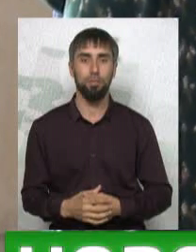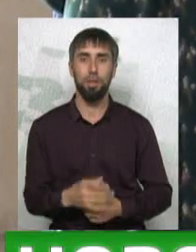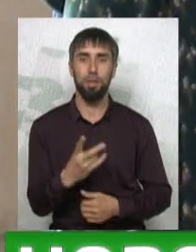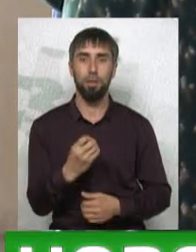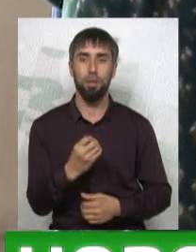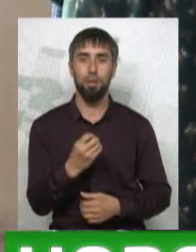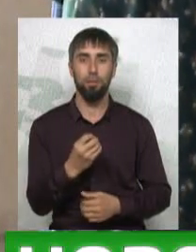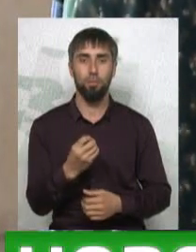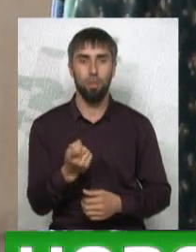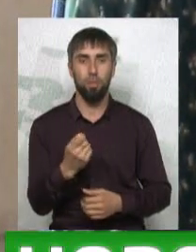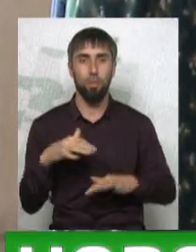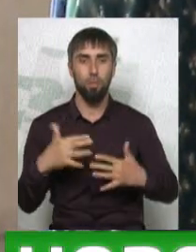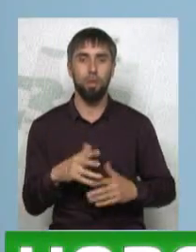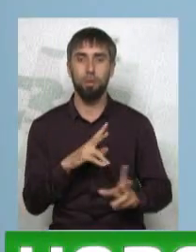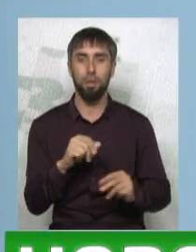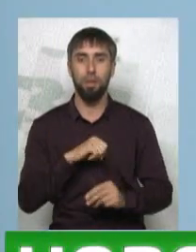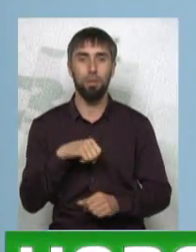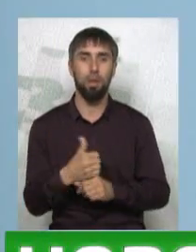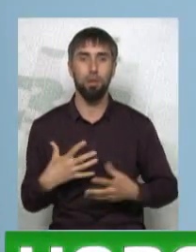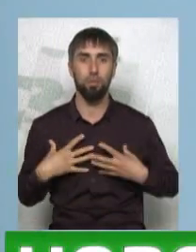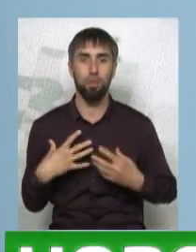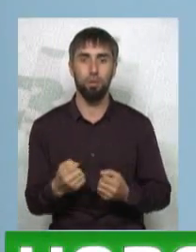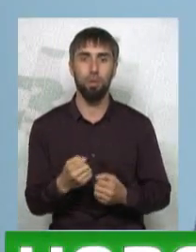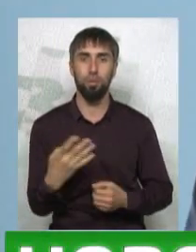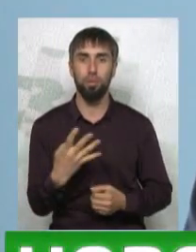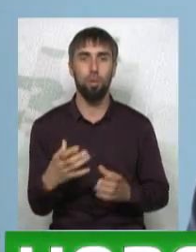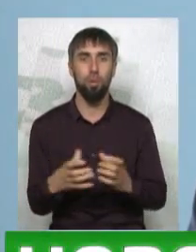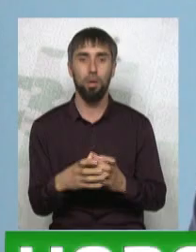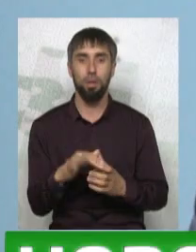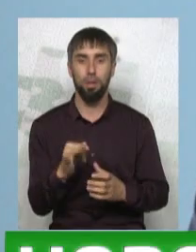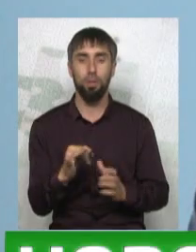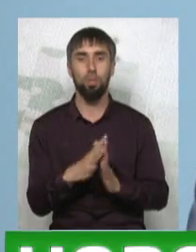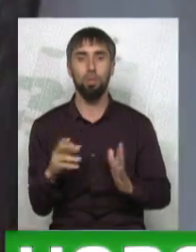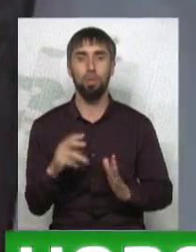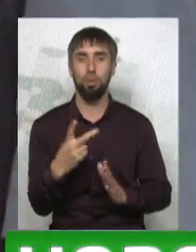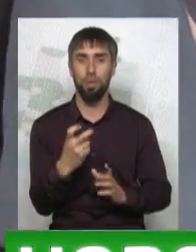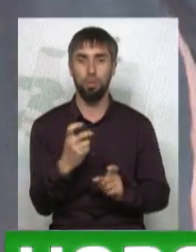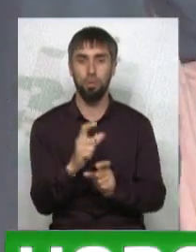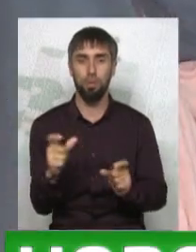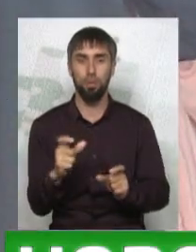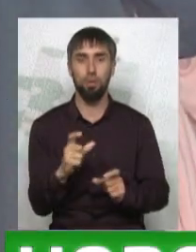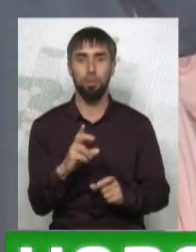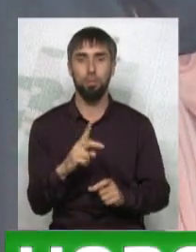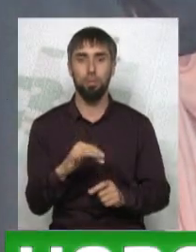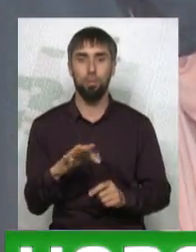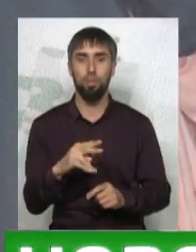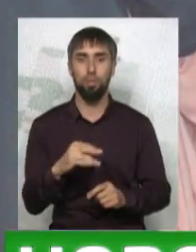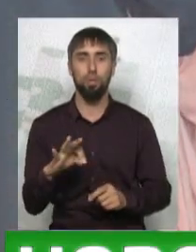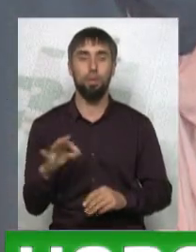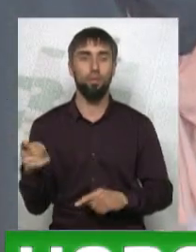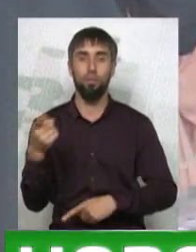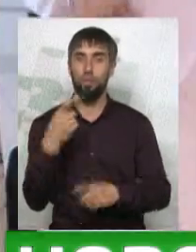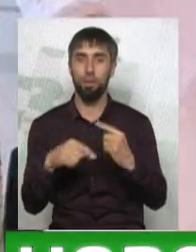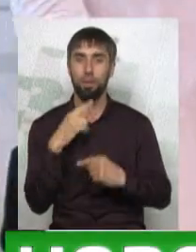Немного уставшие, счастливые, а самое главное – здоровые. Четвертая группа из более чем 200 паломников благополучно вернулась в